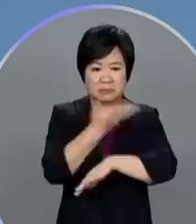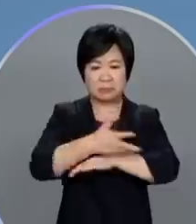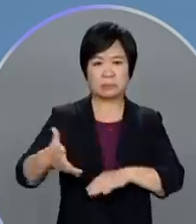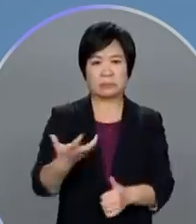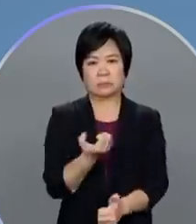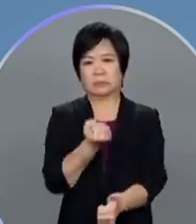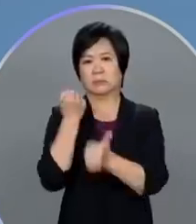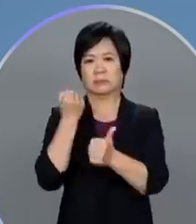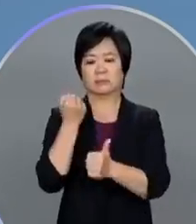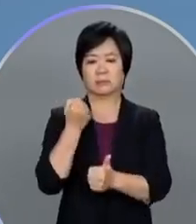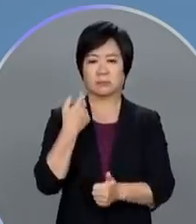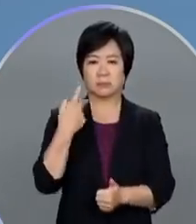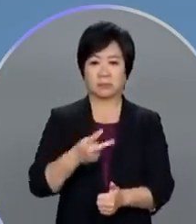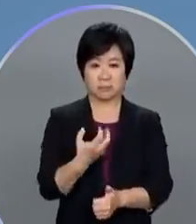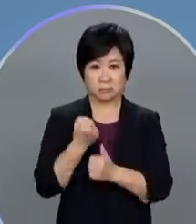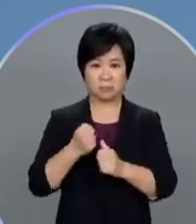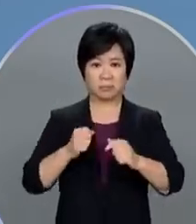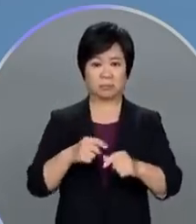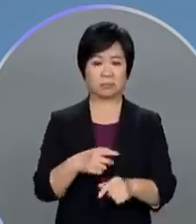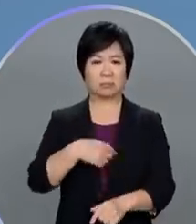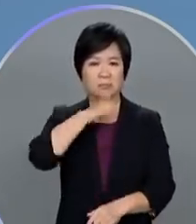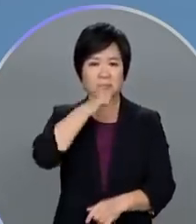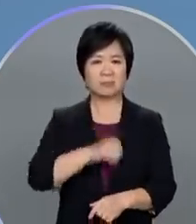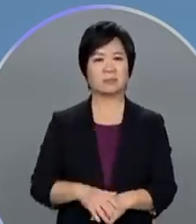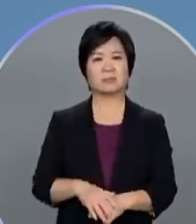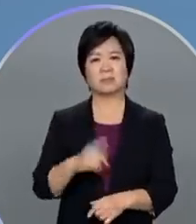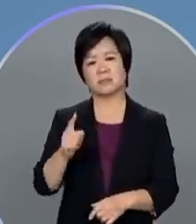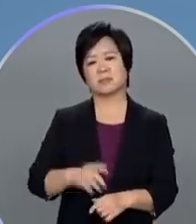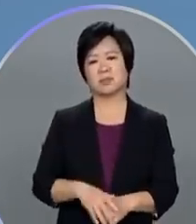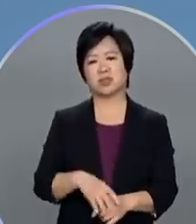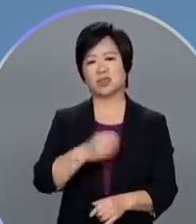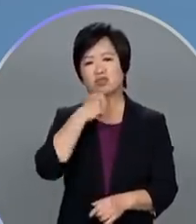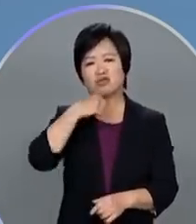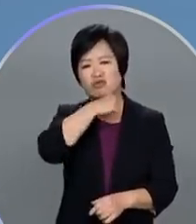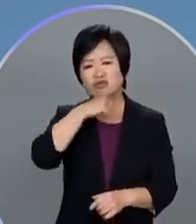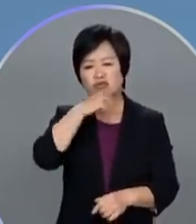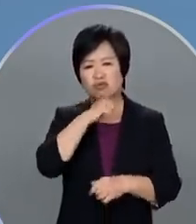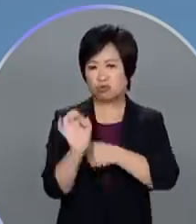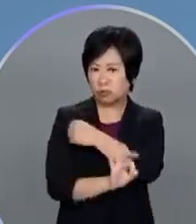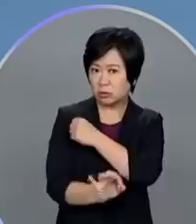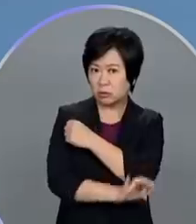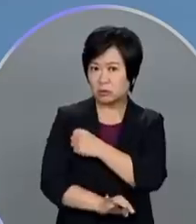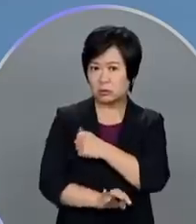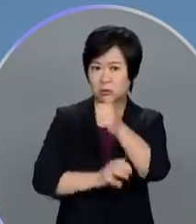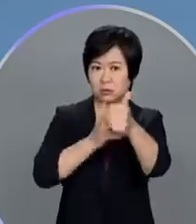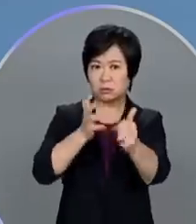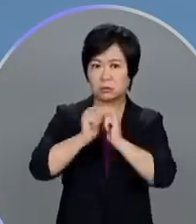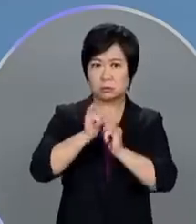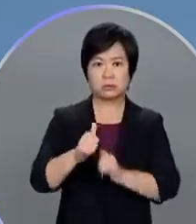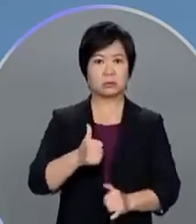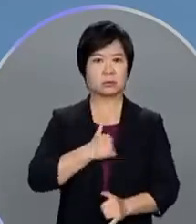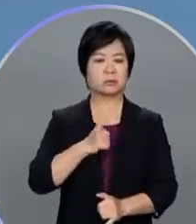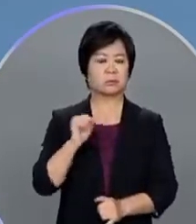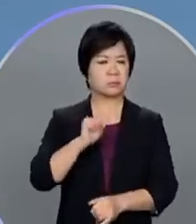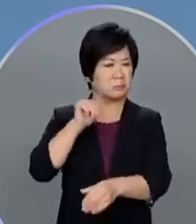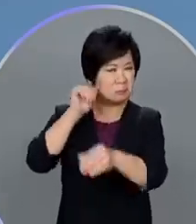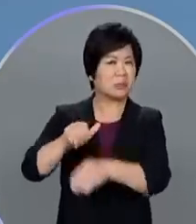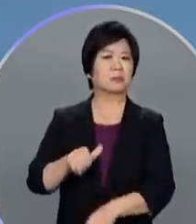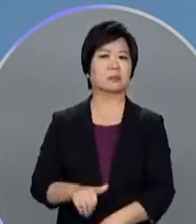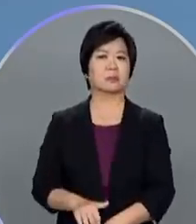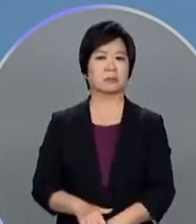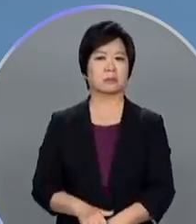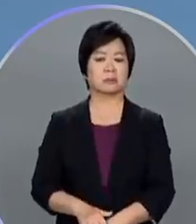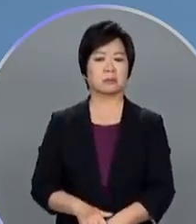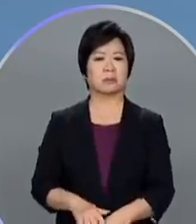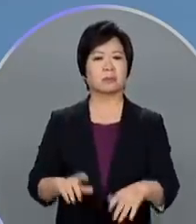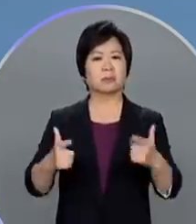了，在控制中华民国，吃香喝辣，贪污舞弊。亲爱台湾人民，你现在真的不能投民进党，